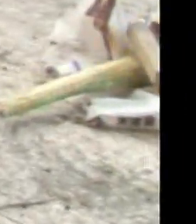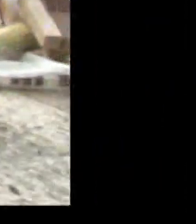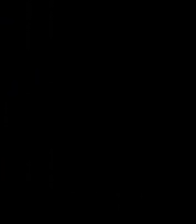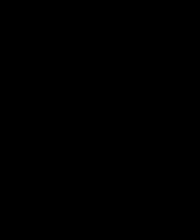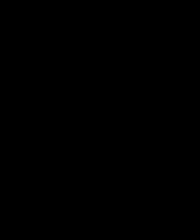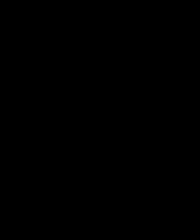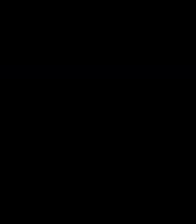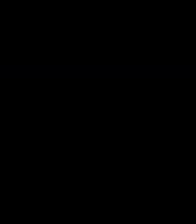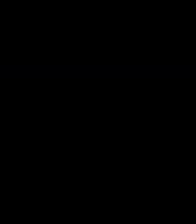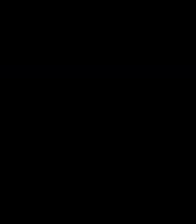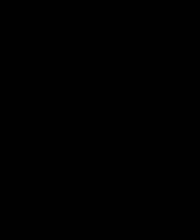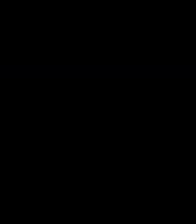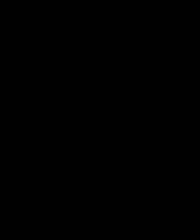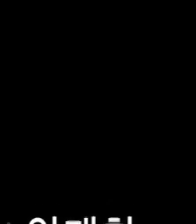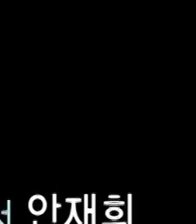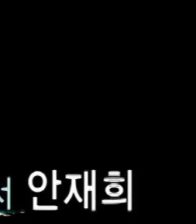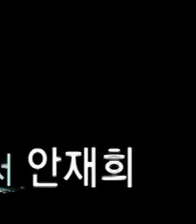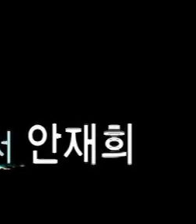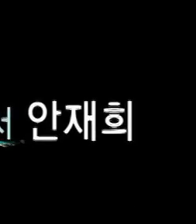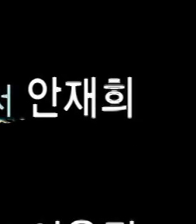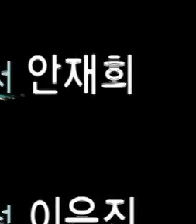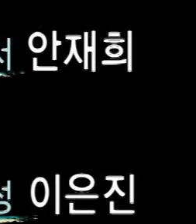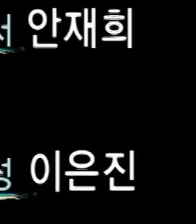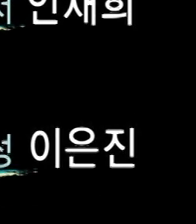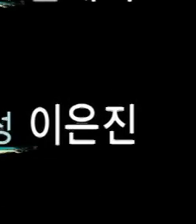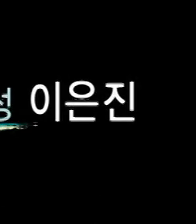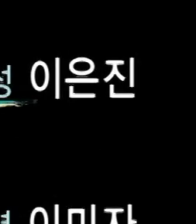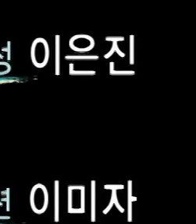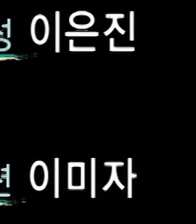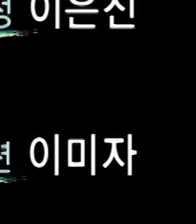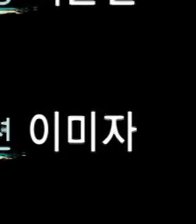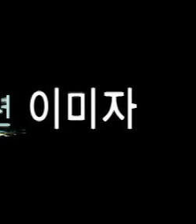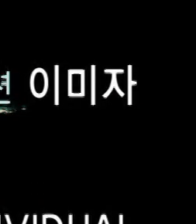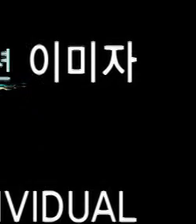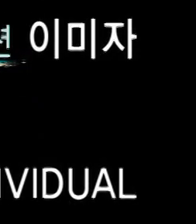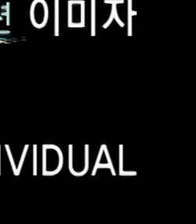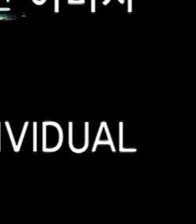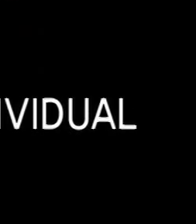짧게 따른 비용 하지 않냐 이렇게